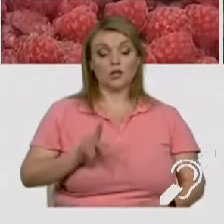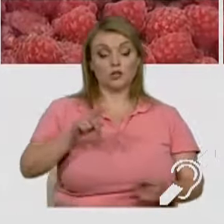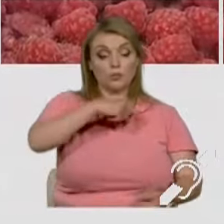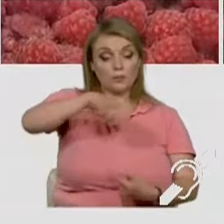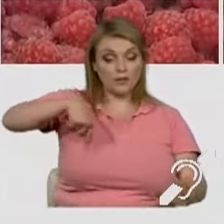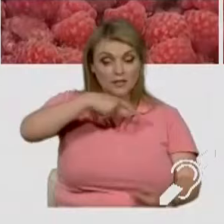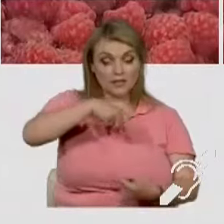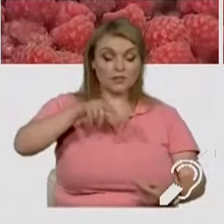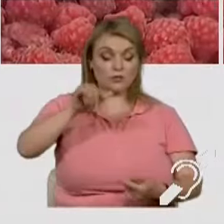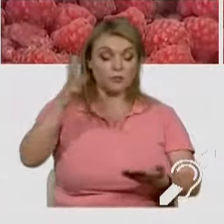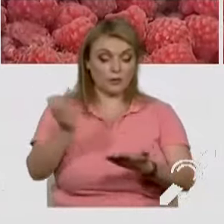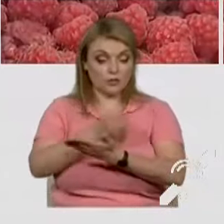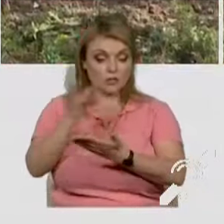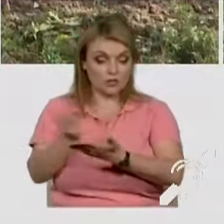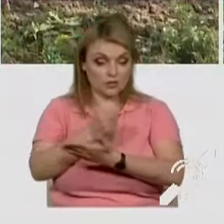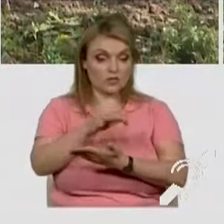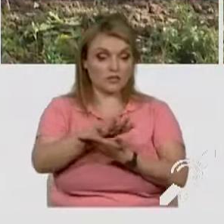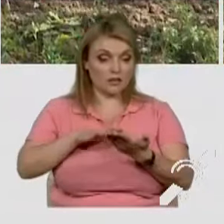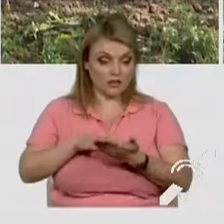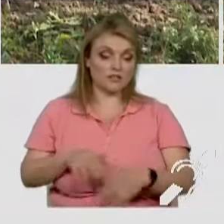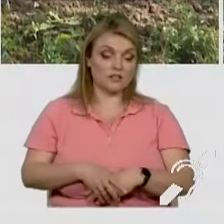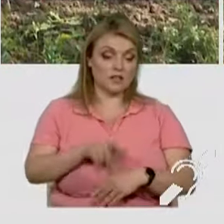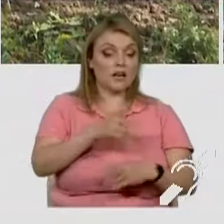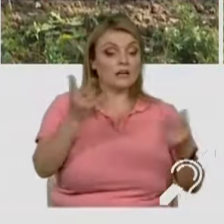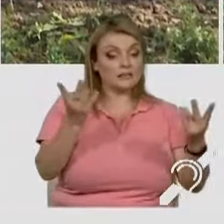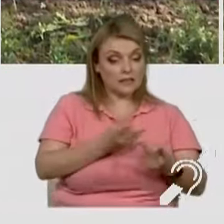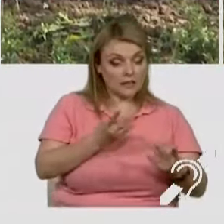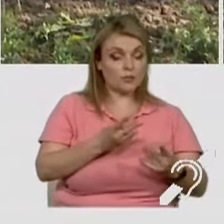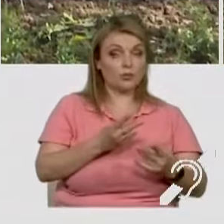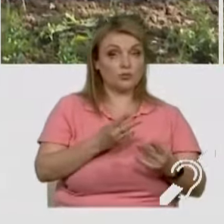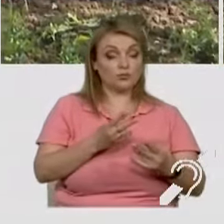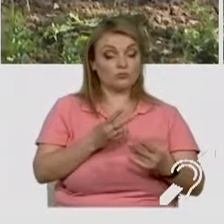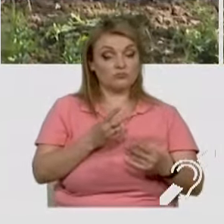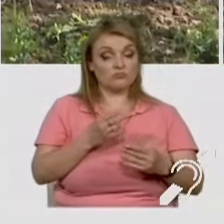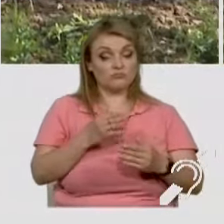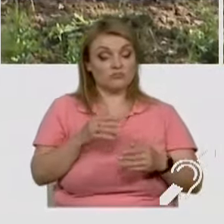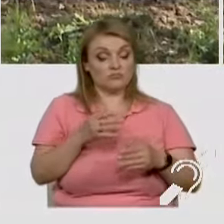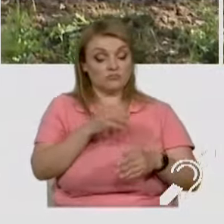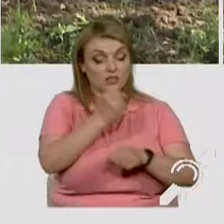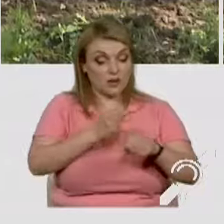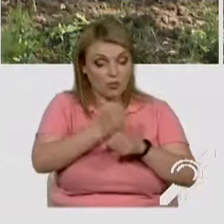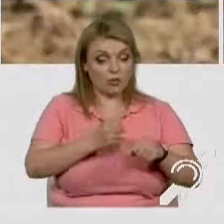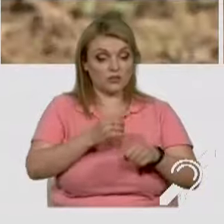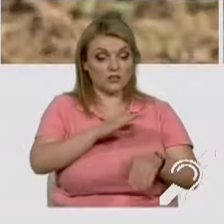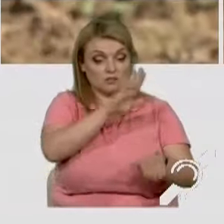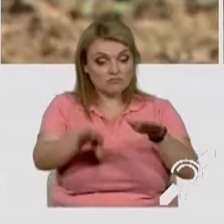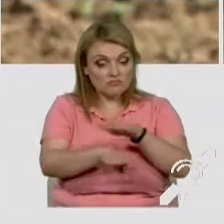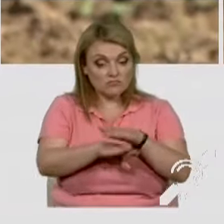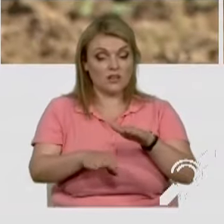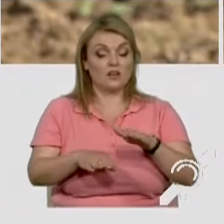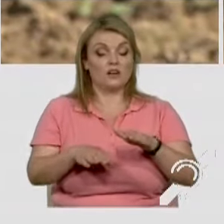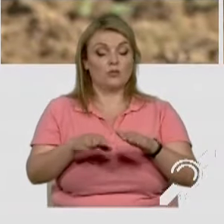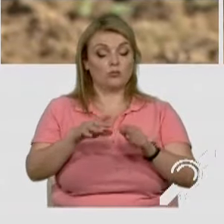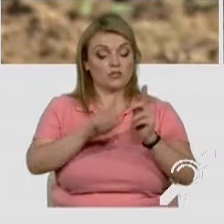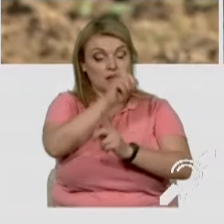afacerile antreprenorilor să dea roade în continuare, aceștia vor trebui să țină pasul cu schimbările climatice. Experții în agrobusiness